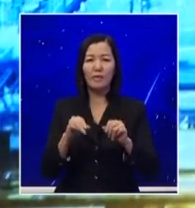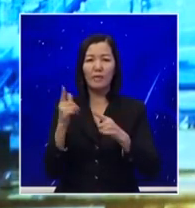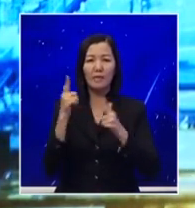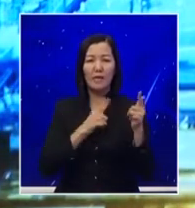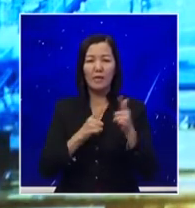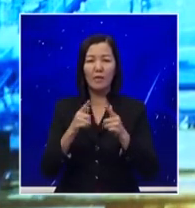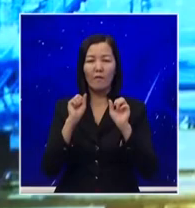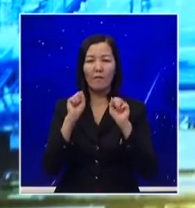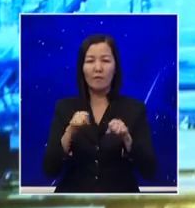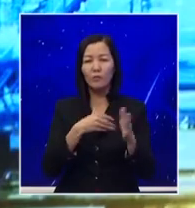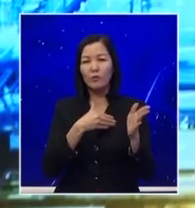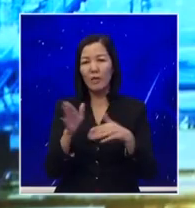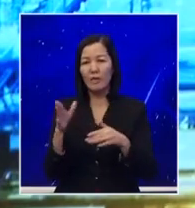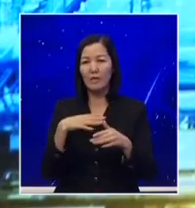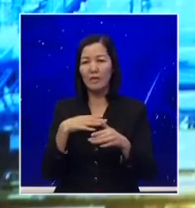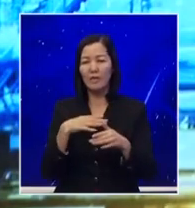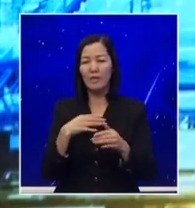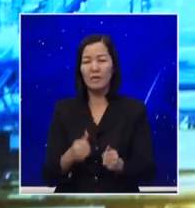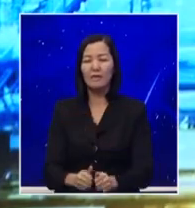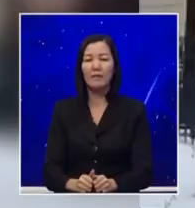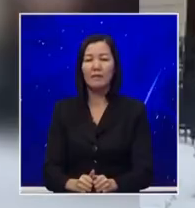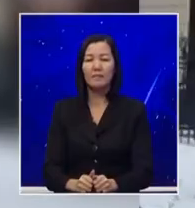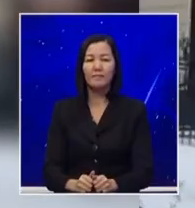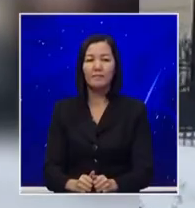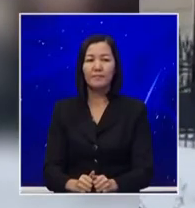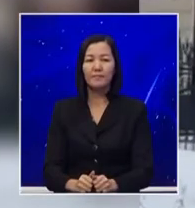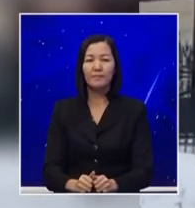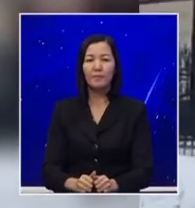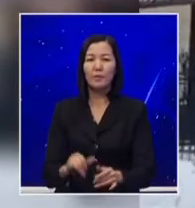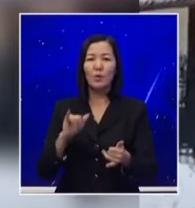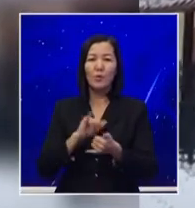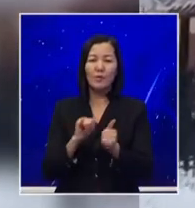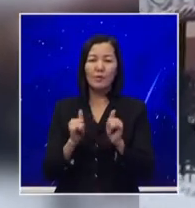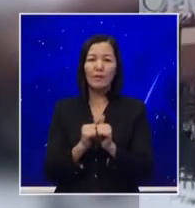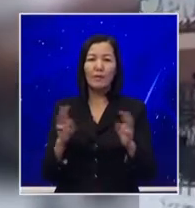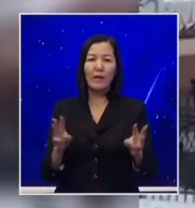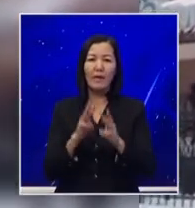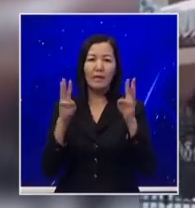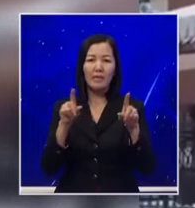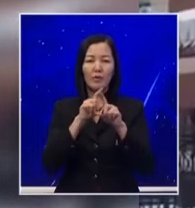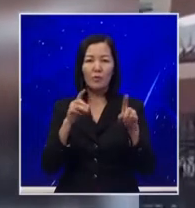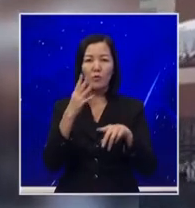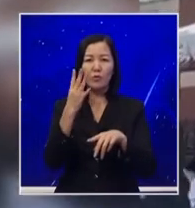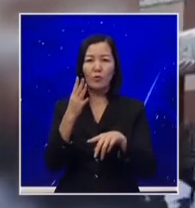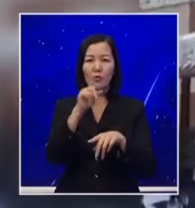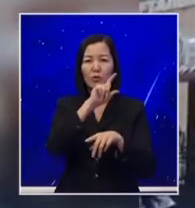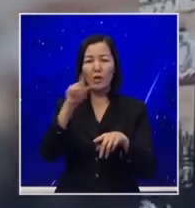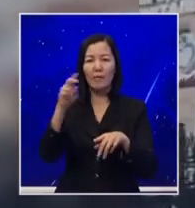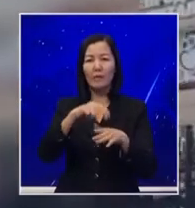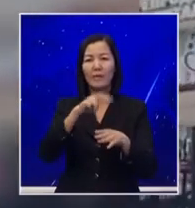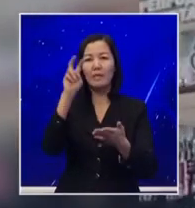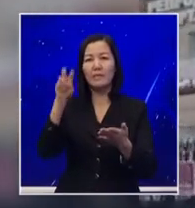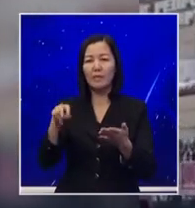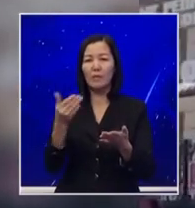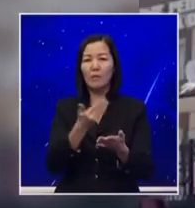даярлау құқығынан айырылды. Ел жаңалықтарын көріңіздер. Өскеменде әйелдер өртенген ғимараттың 4-ші қабатына секірмек болған өрт